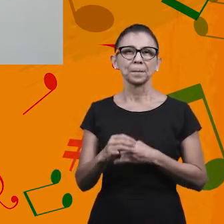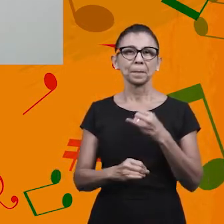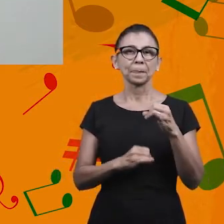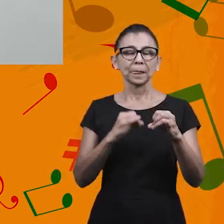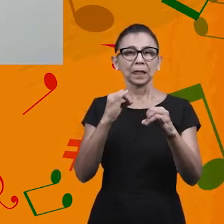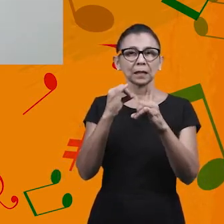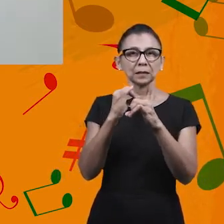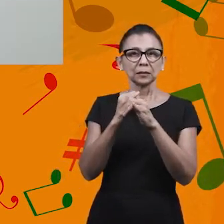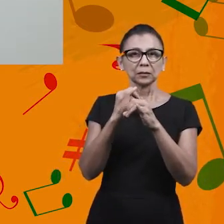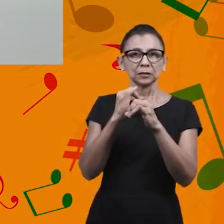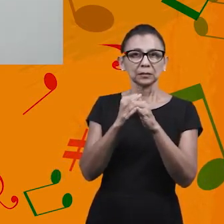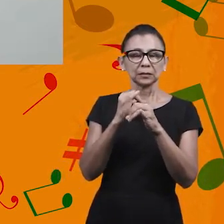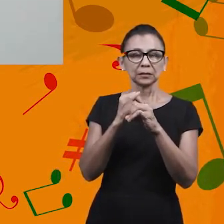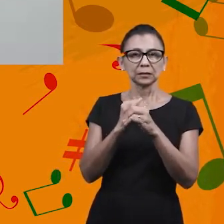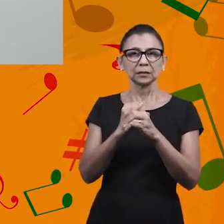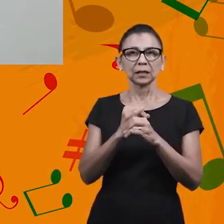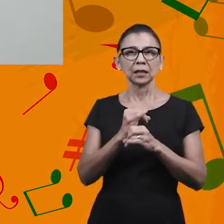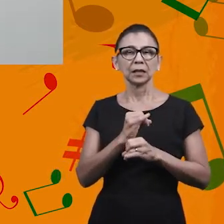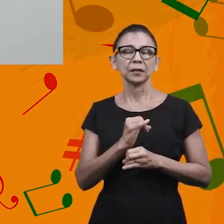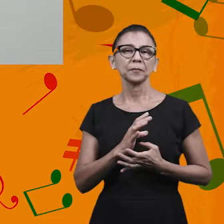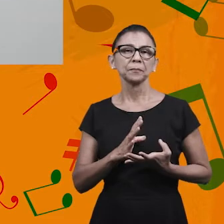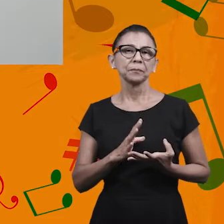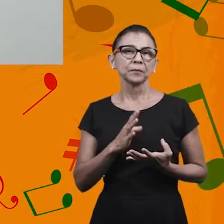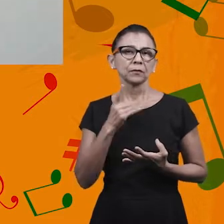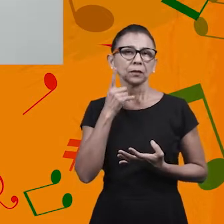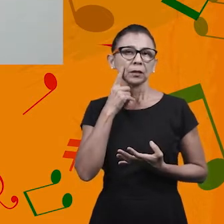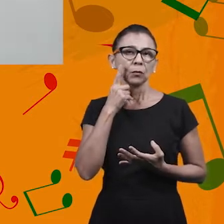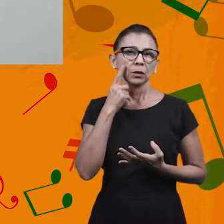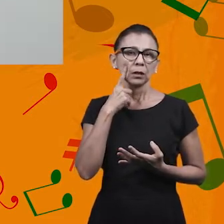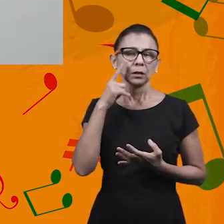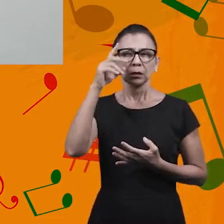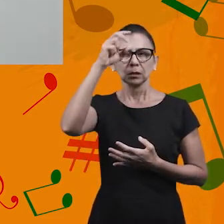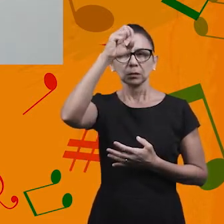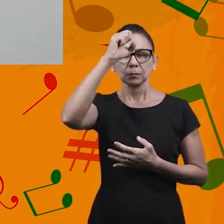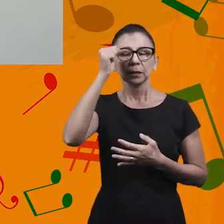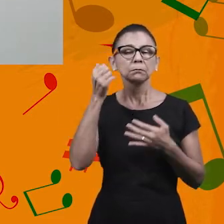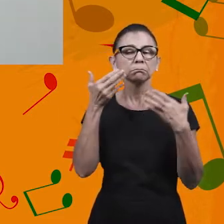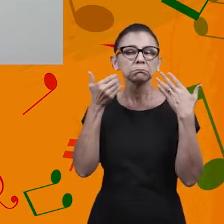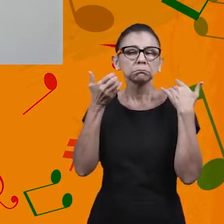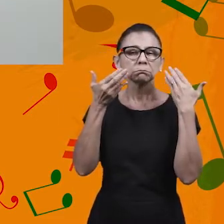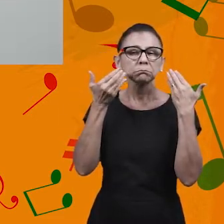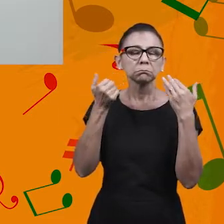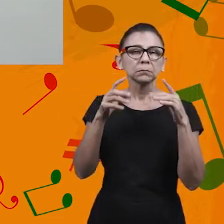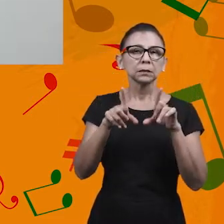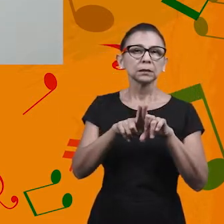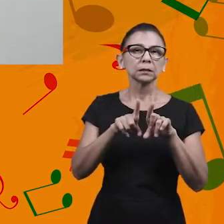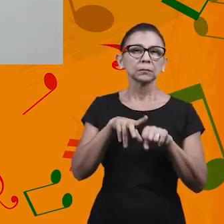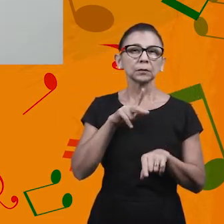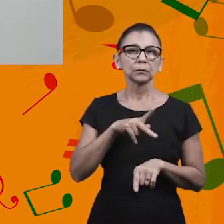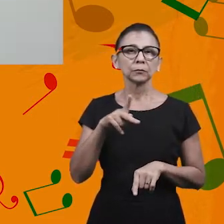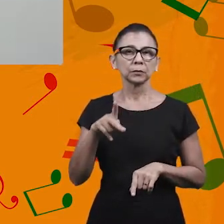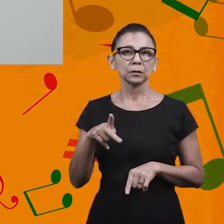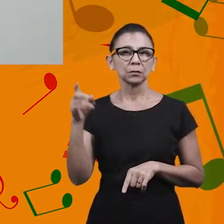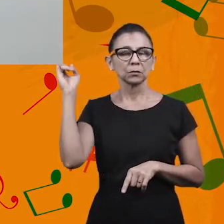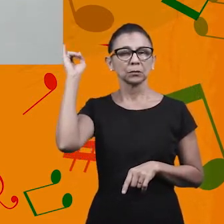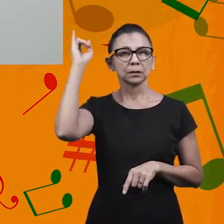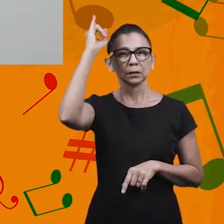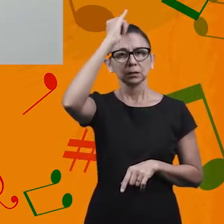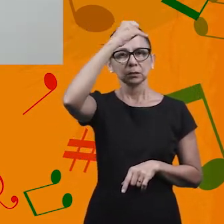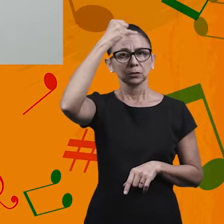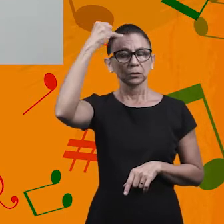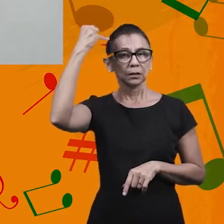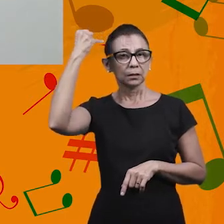travers donc, le volet Parfaite Louange, je commençais à apprendre. Et je commençais à